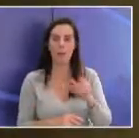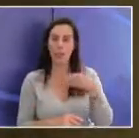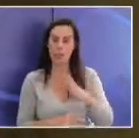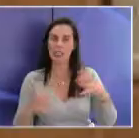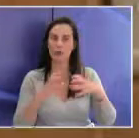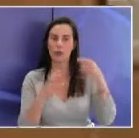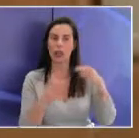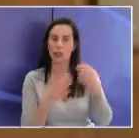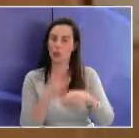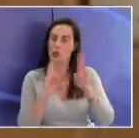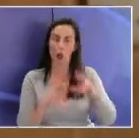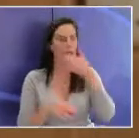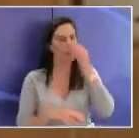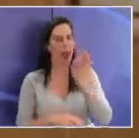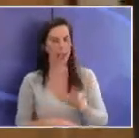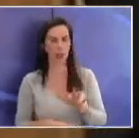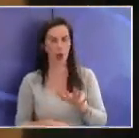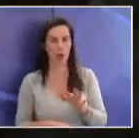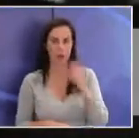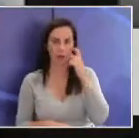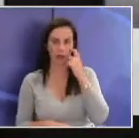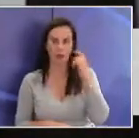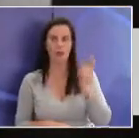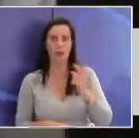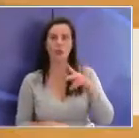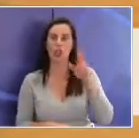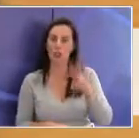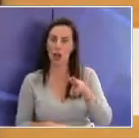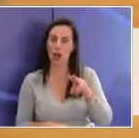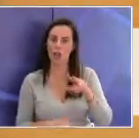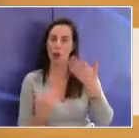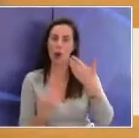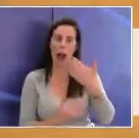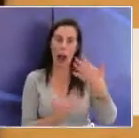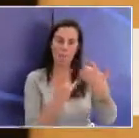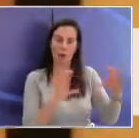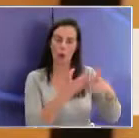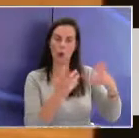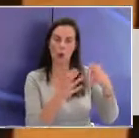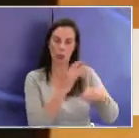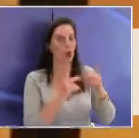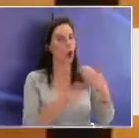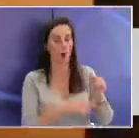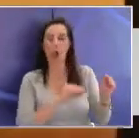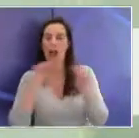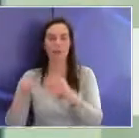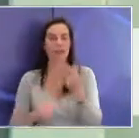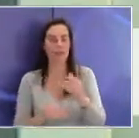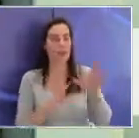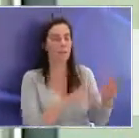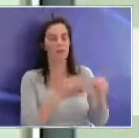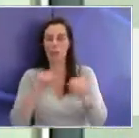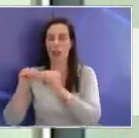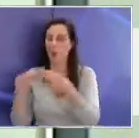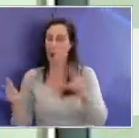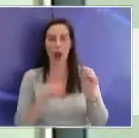לקבוצת רכישה יוכל גם לצאת ממנה, ושמי שמחזיק בנאמנות של כמה קבוצות רכישה לא יוכל להעביר את הכספים ממקום